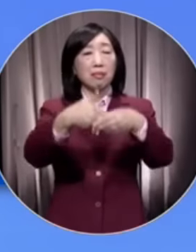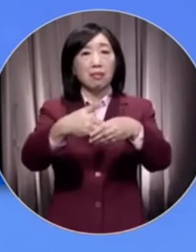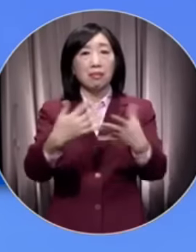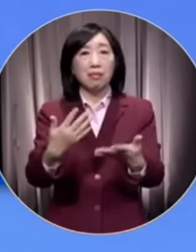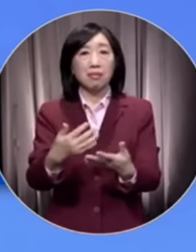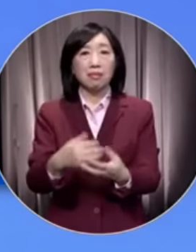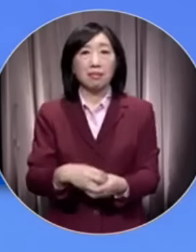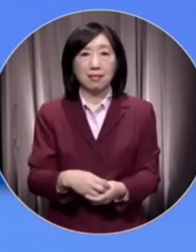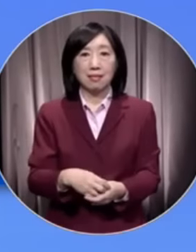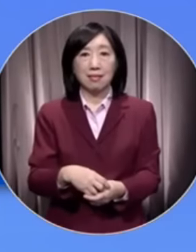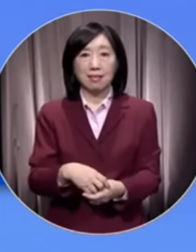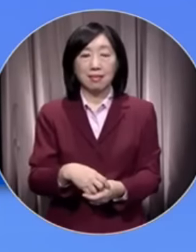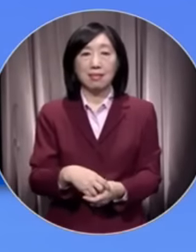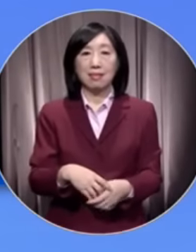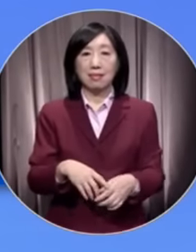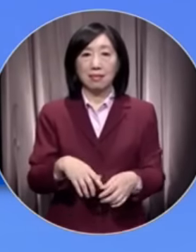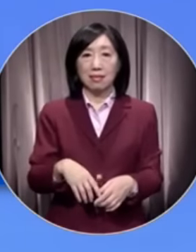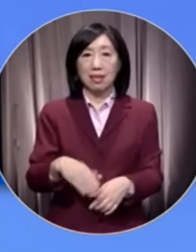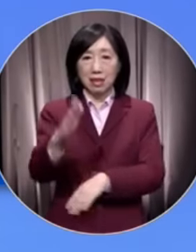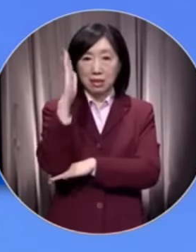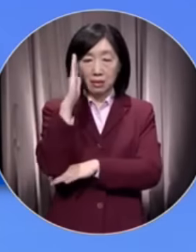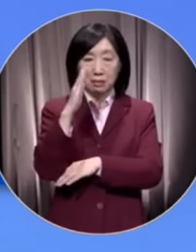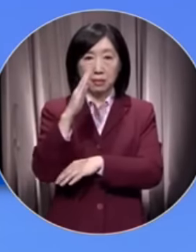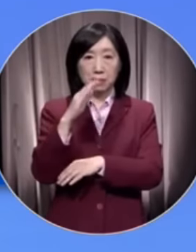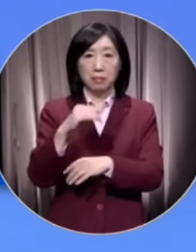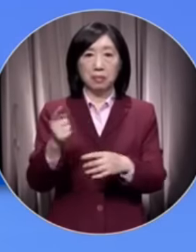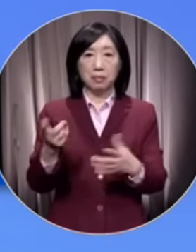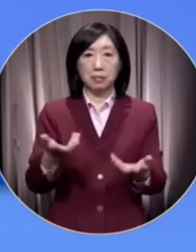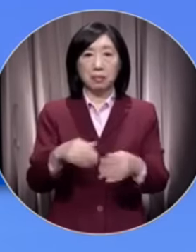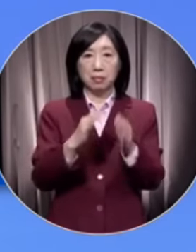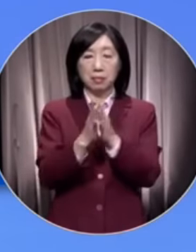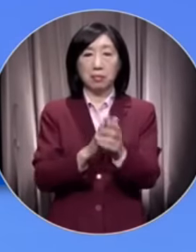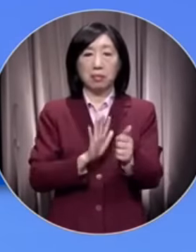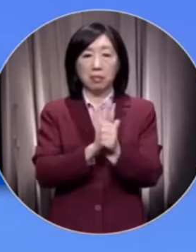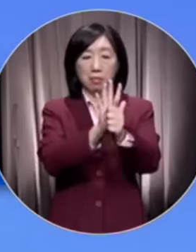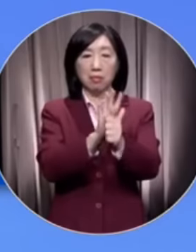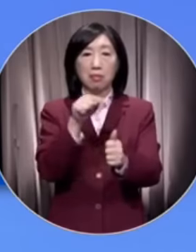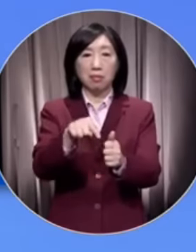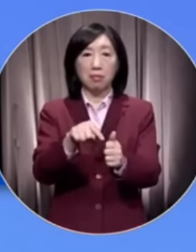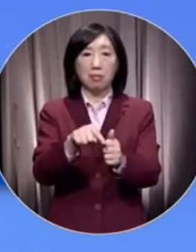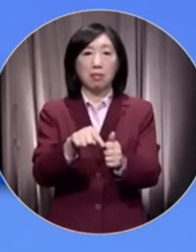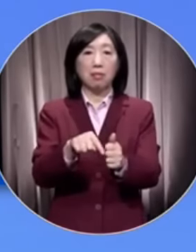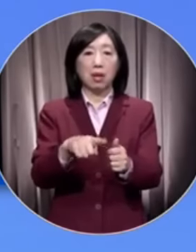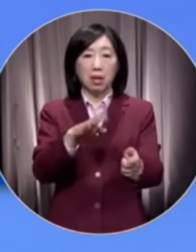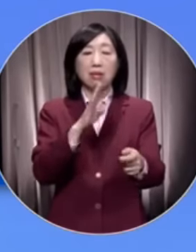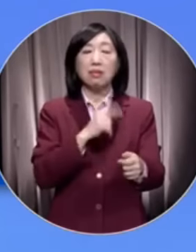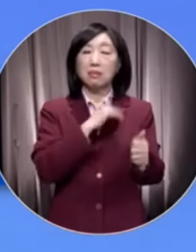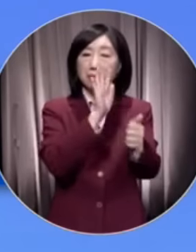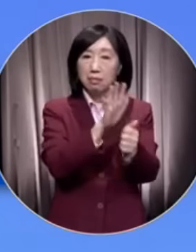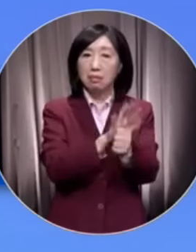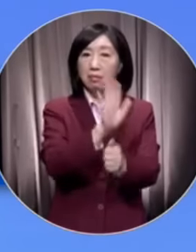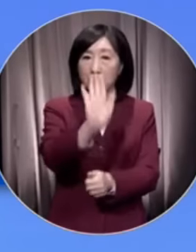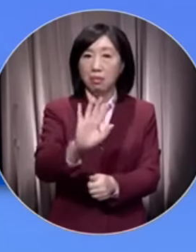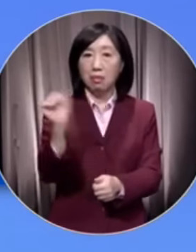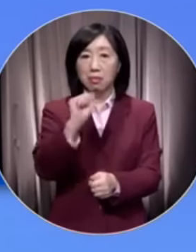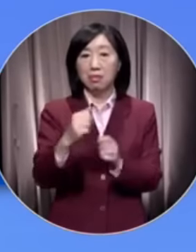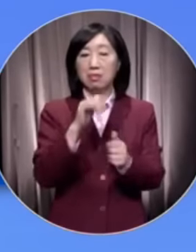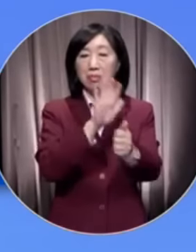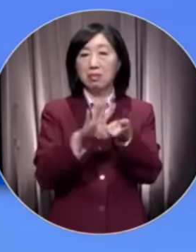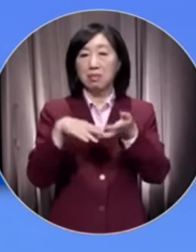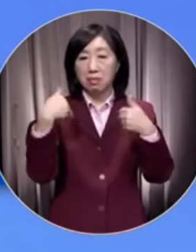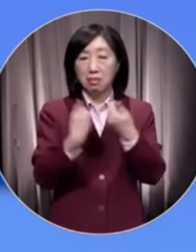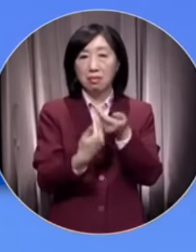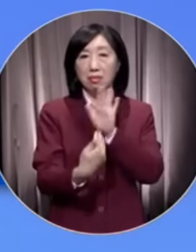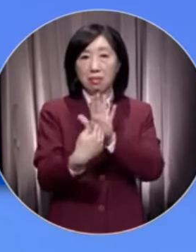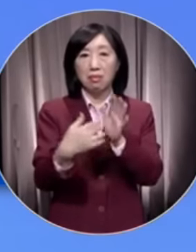们真正政府的整体发挥成为推动我们经济的助力而不是阻力。我们在这边